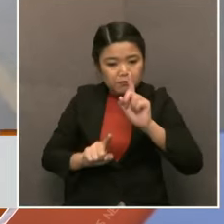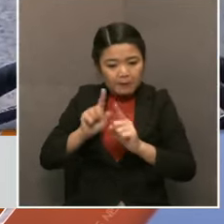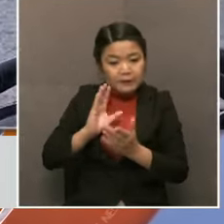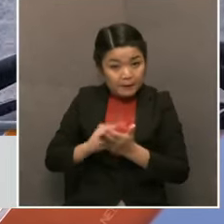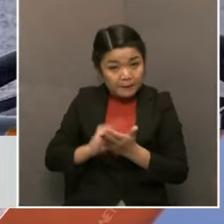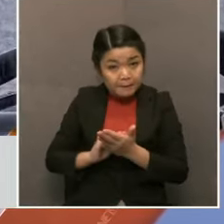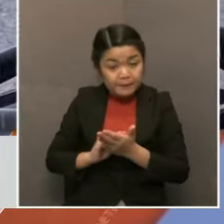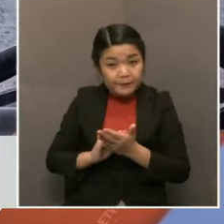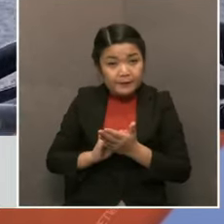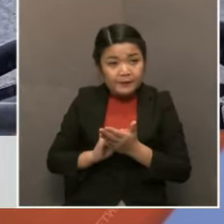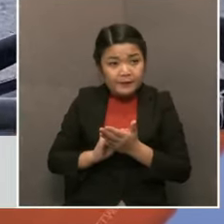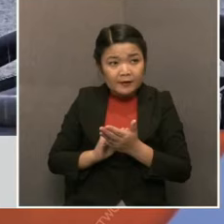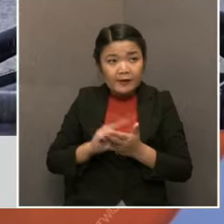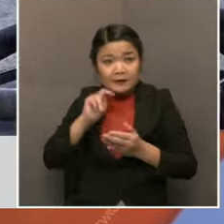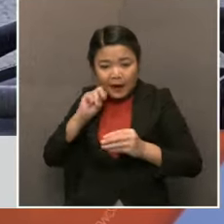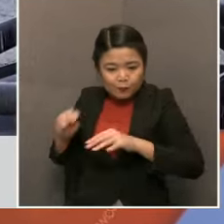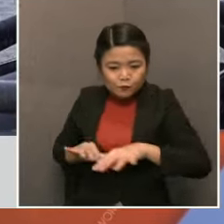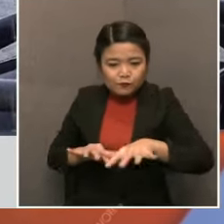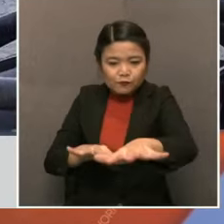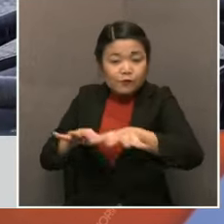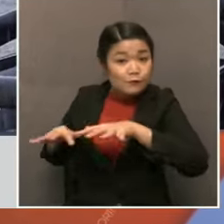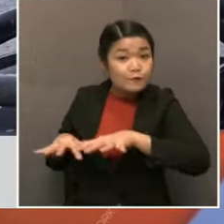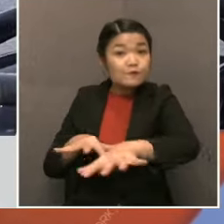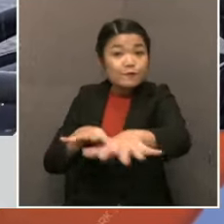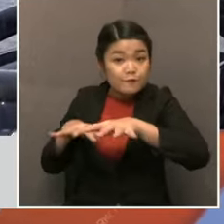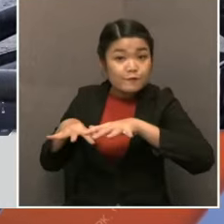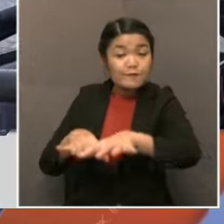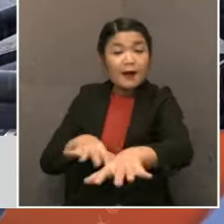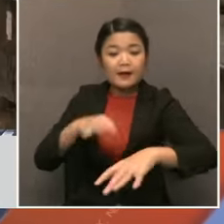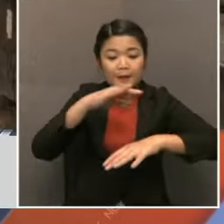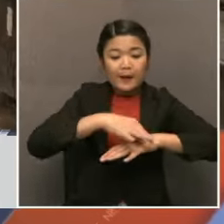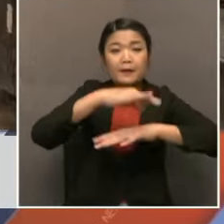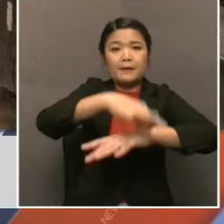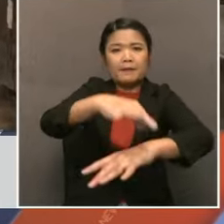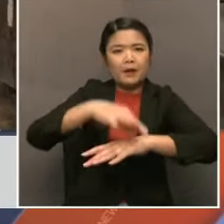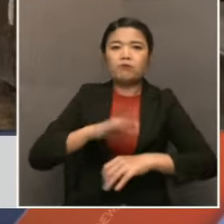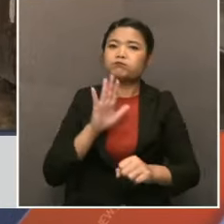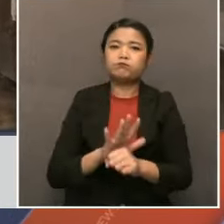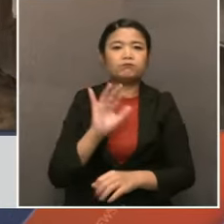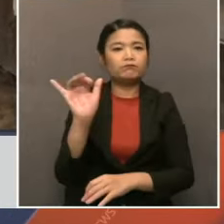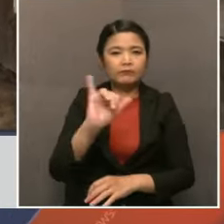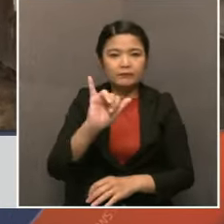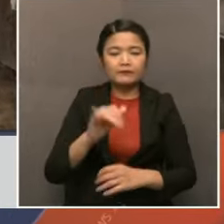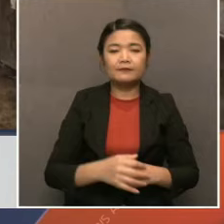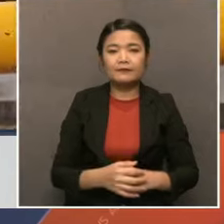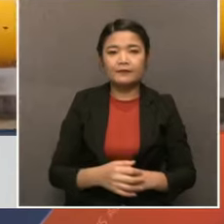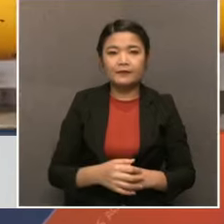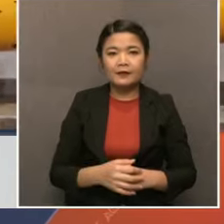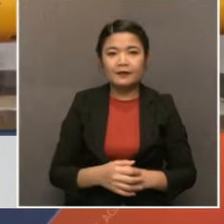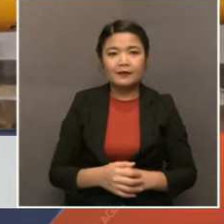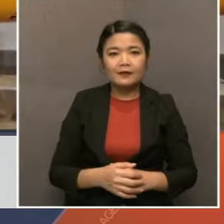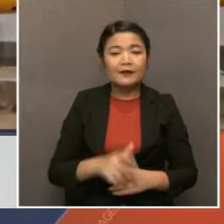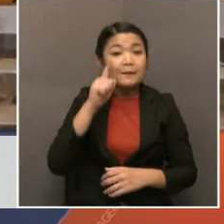ัารตัดวัด chop่าน้ที่หลในลำน้ำที่ตอนนี้ จำแ่งจดจดวัดก็คิดวายัไมเป็พอในหๆุดในลน้สา pharmacy